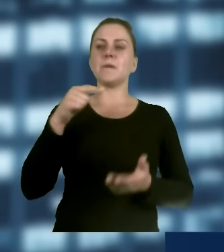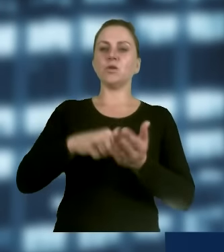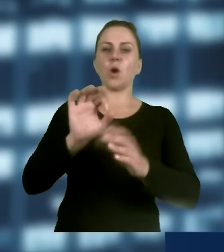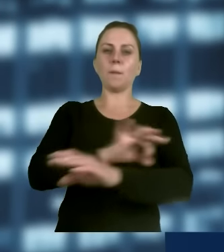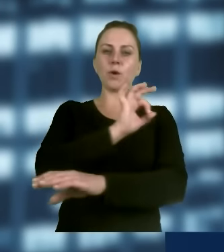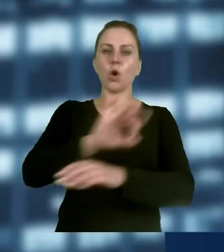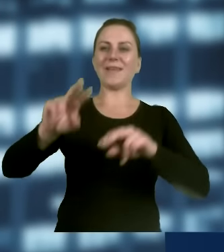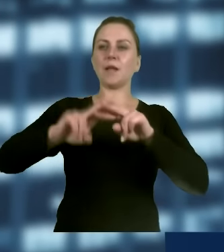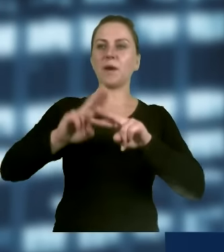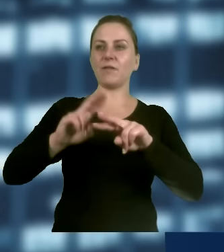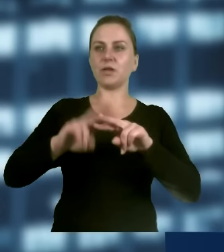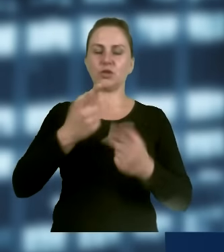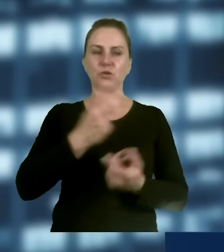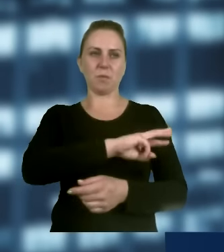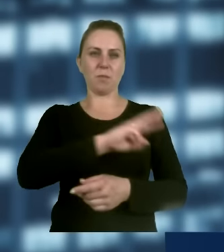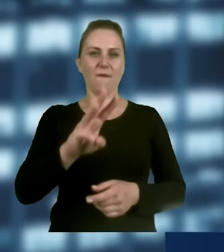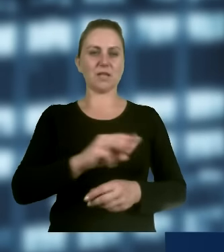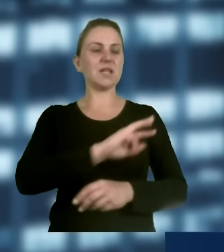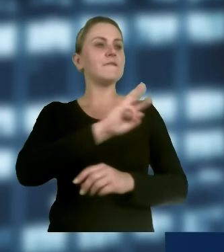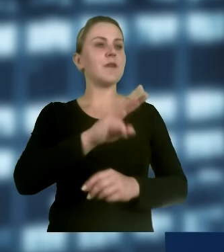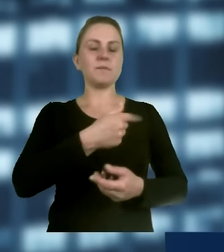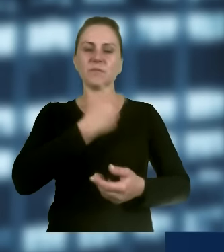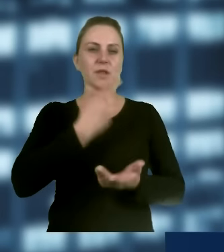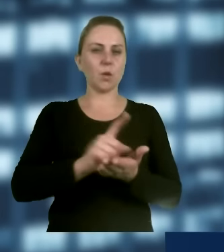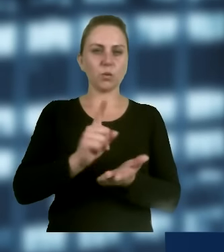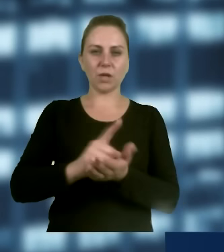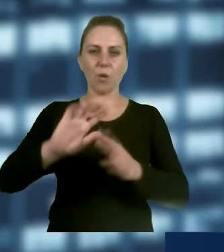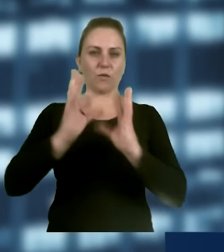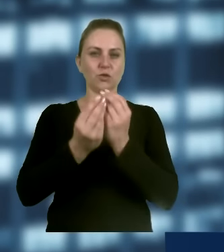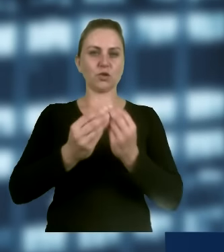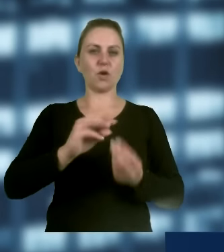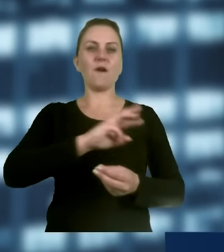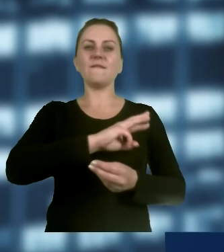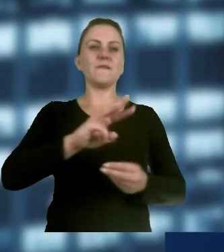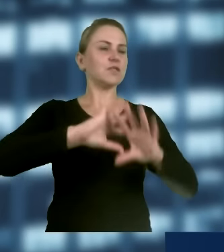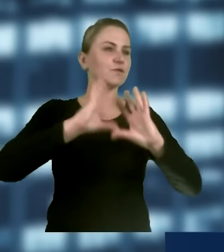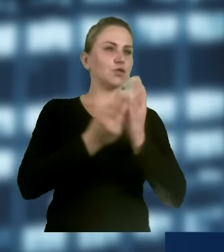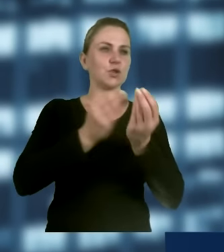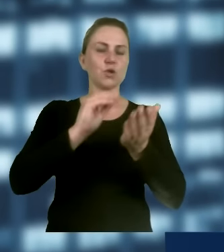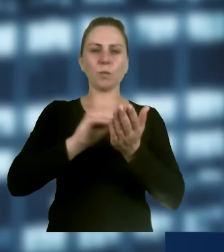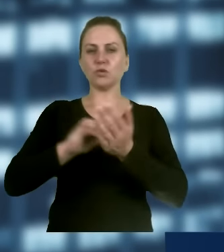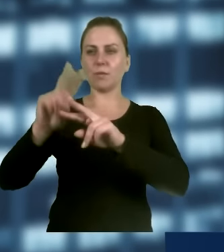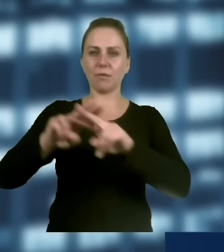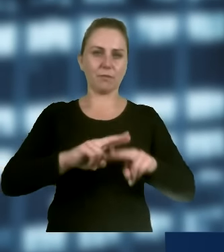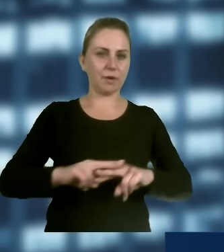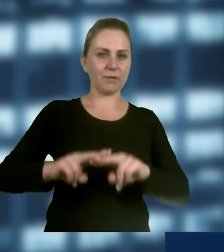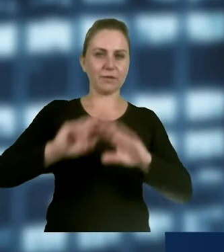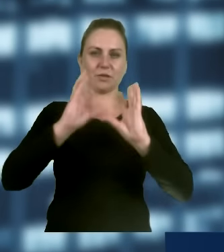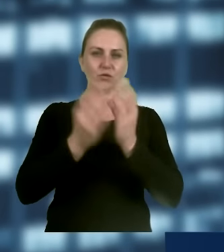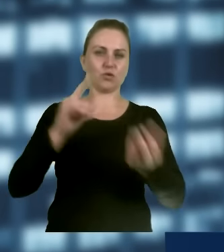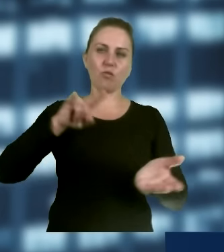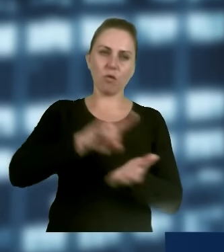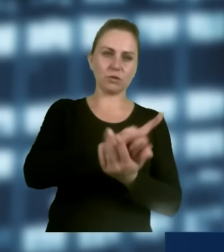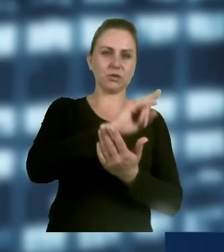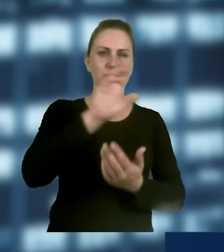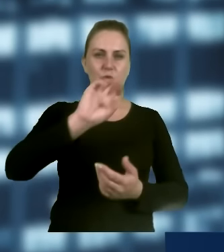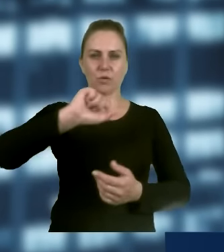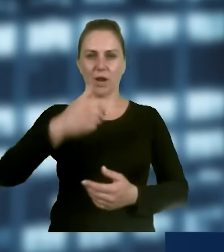was. Wam się nic nie udało. Po was trzeba naprawiać przekop przez Mierzeję. Po was trzeba naprawiać lotnisko w Radomiu.